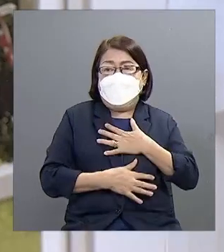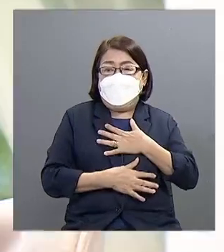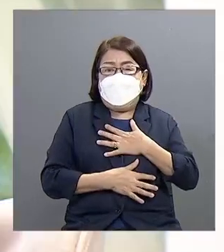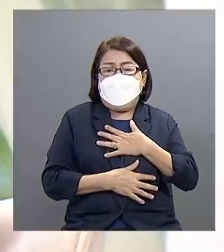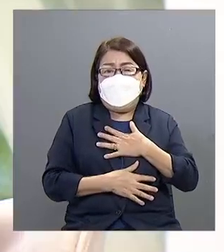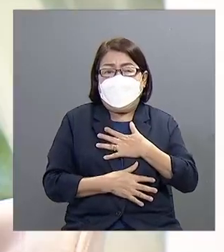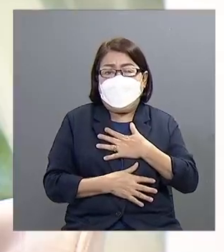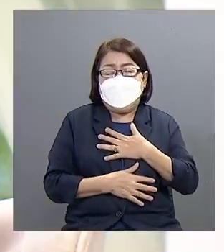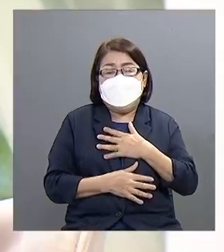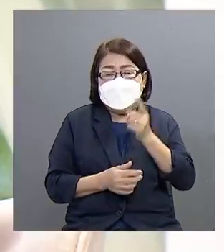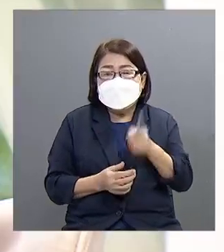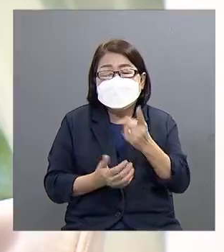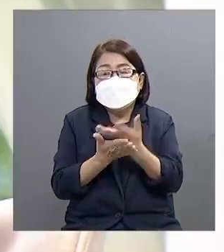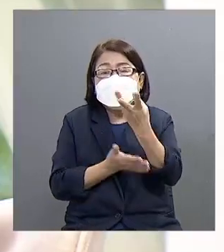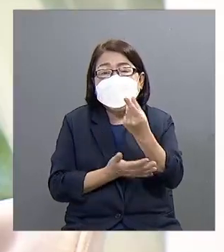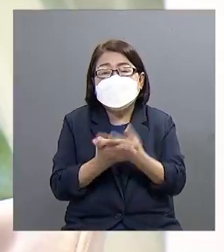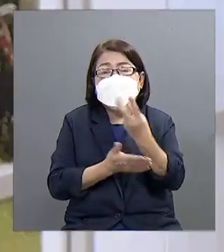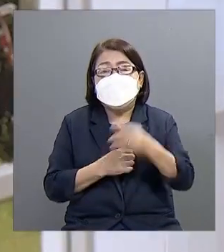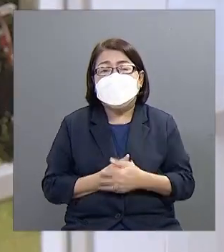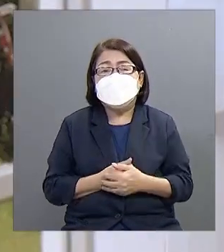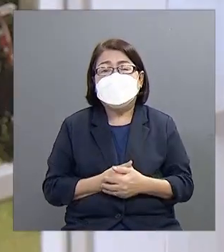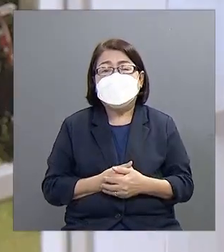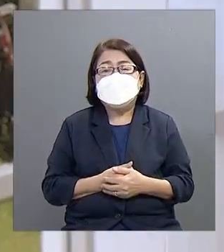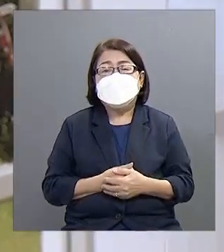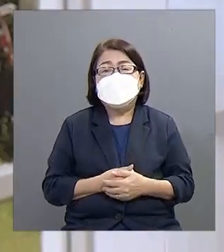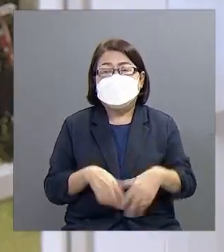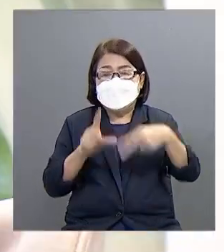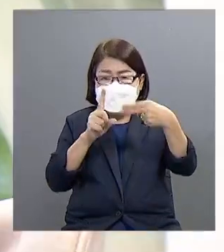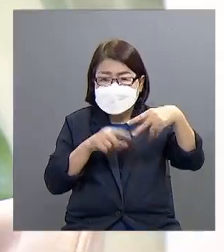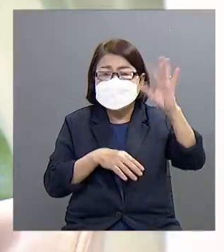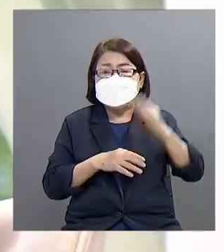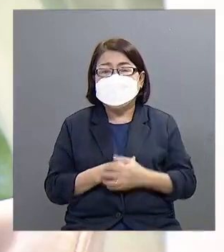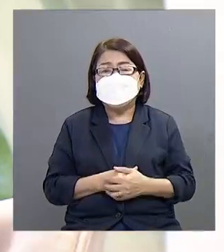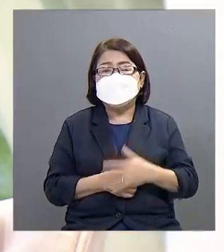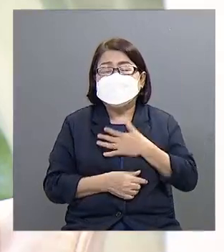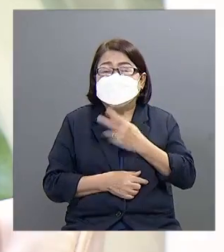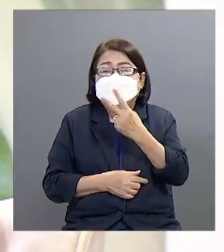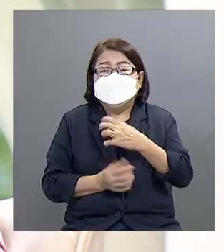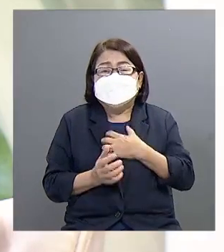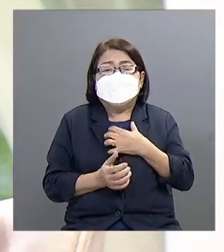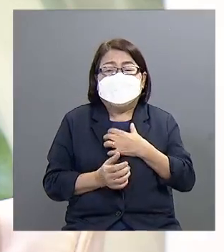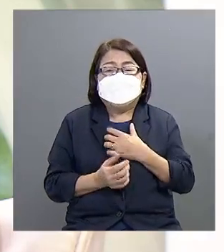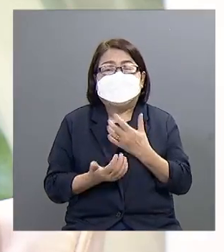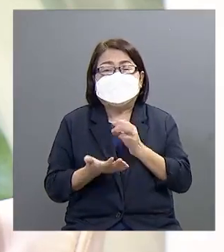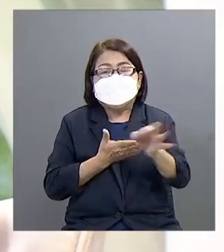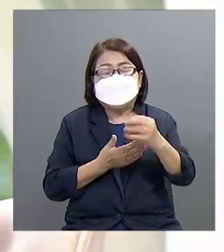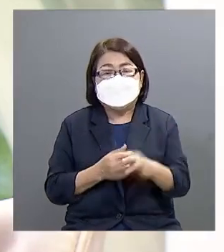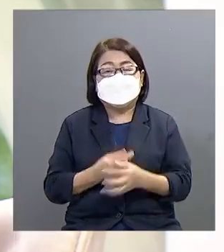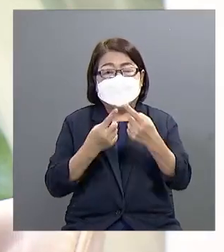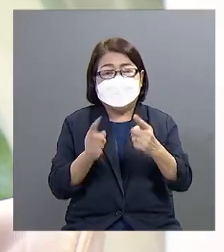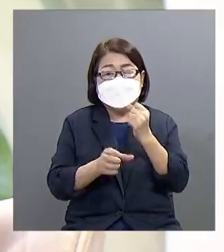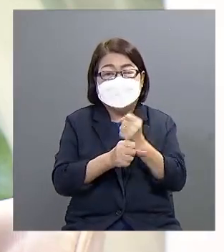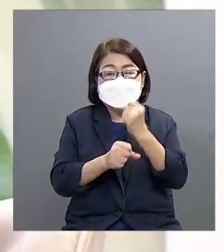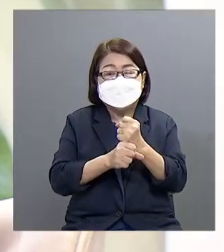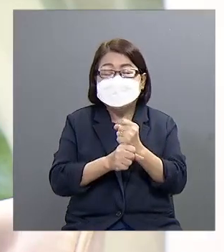คา5หลักนะคะ 5หลักนะครับได้แต่ดูเนี่ยเราเนี่ย อาจารย์สมศักดิ์บอกว่าการรังสรรค์งานไม่ยากยากตรงการจะ